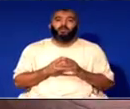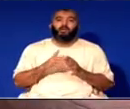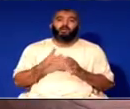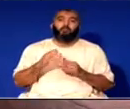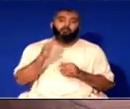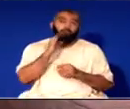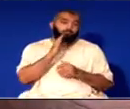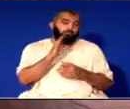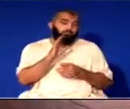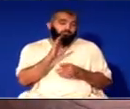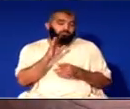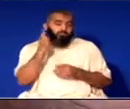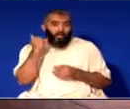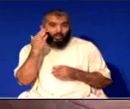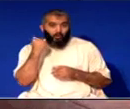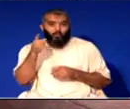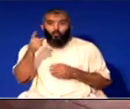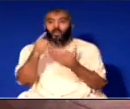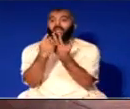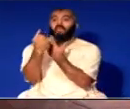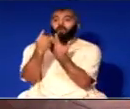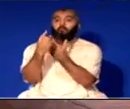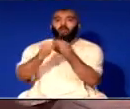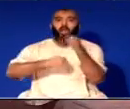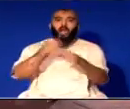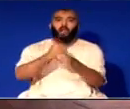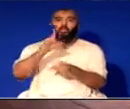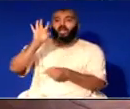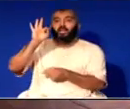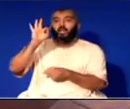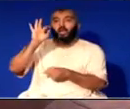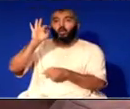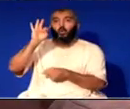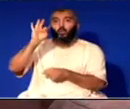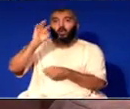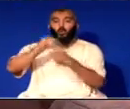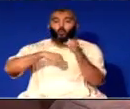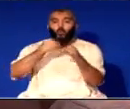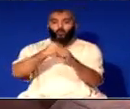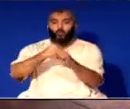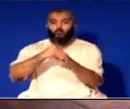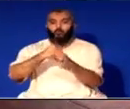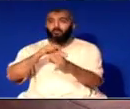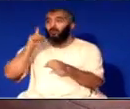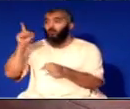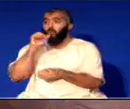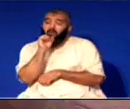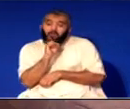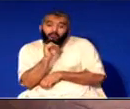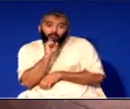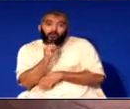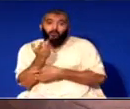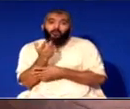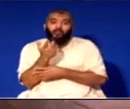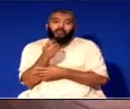سنة، يعني بمعنى كي كان هذاك عنده 40 سنة زاد الآخر، بمعنى 40 سنة وهذا يعرف كلمة لا إله إلا الله وهذا زاد. إذا بالتالي